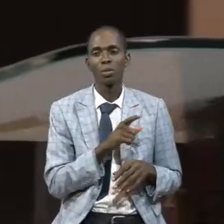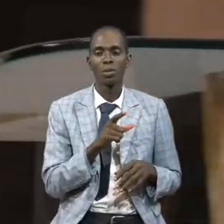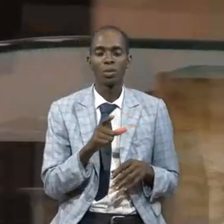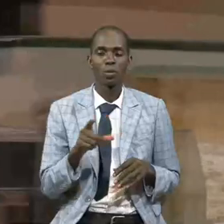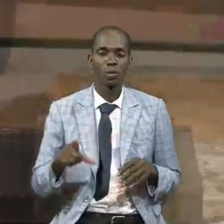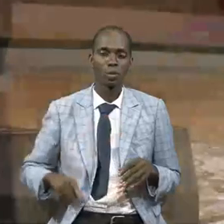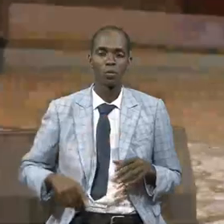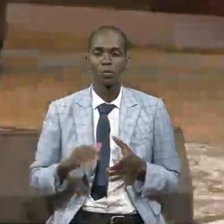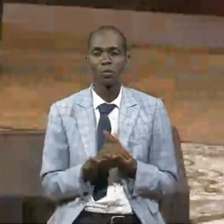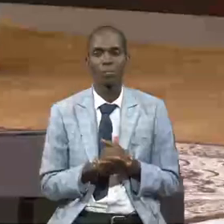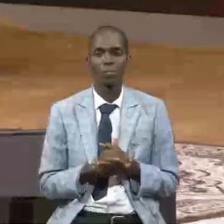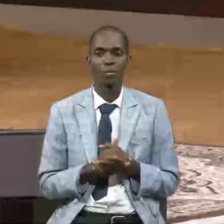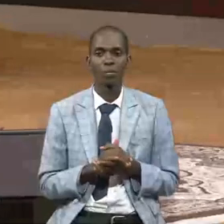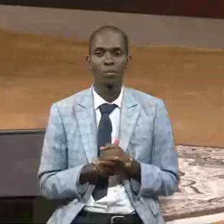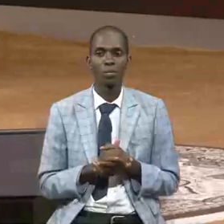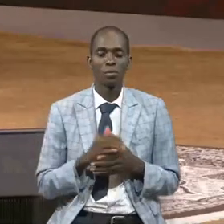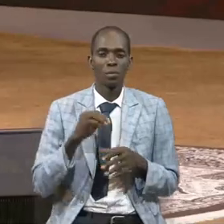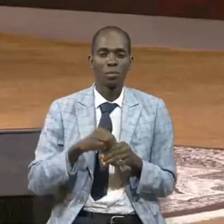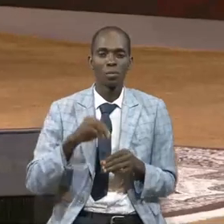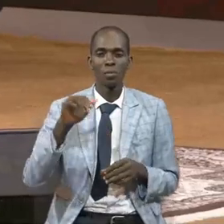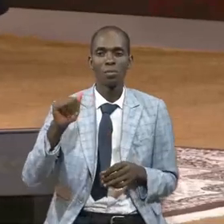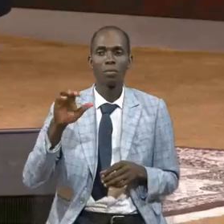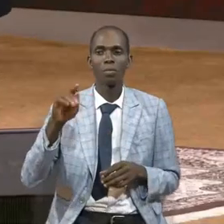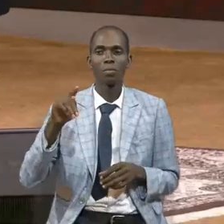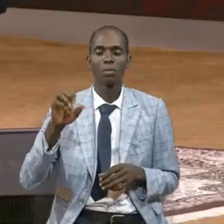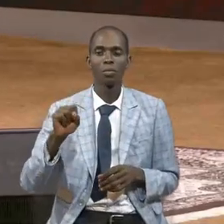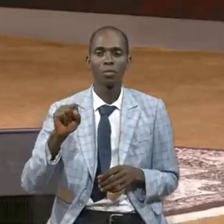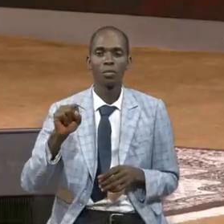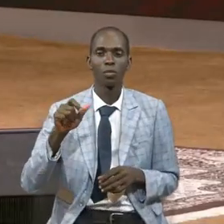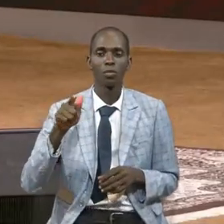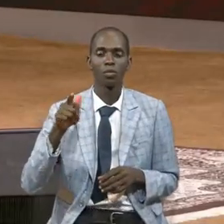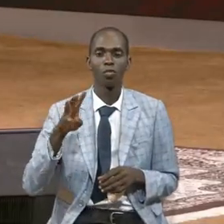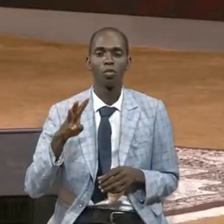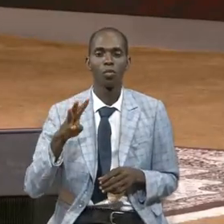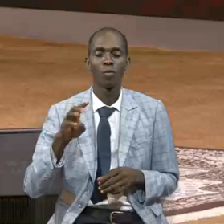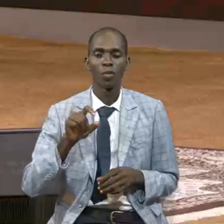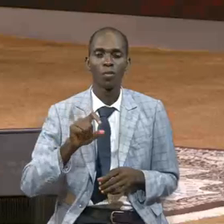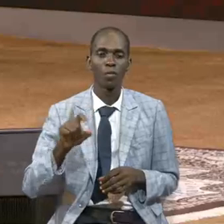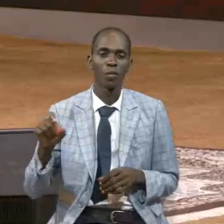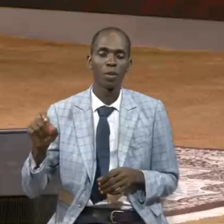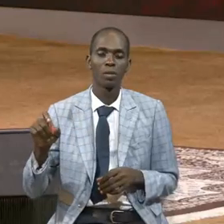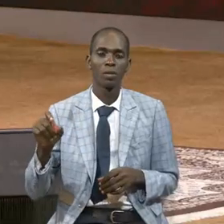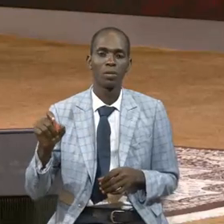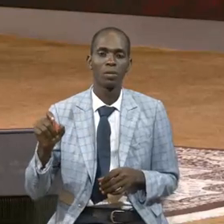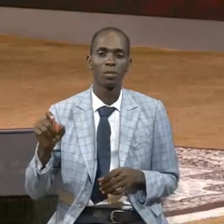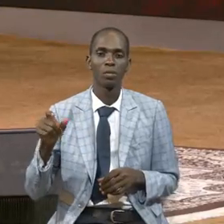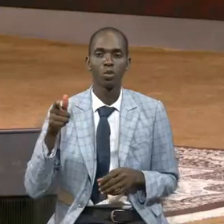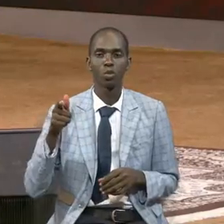Voyons Actes 24, 24. Actes